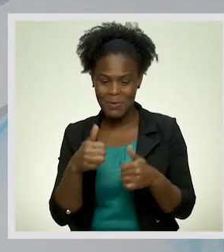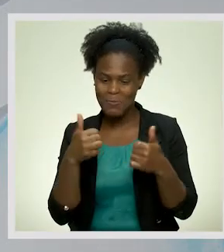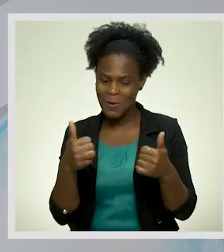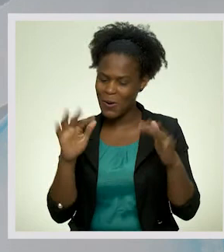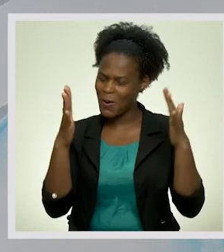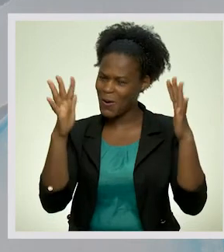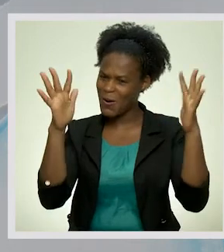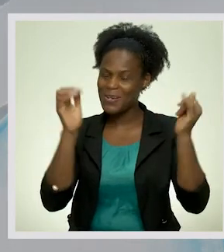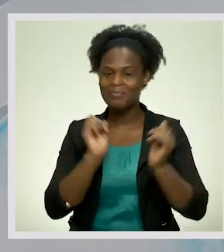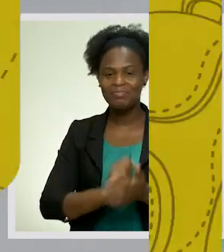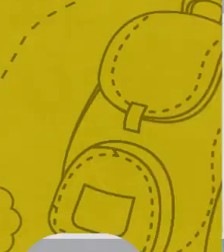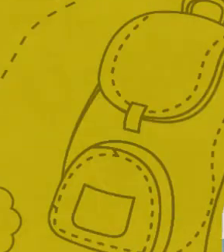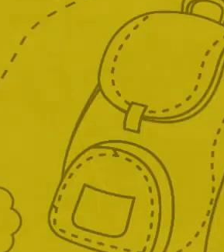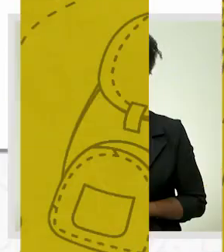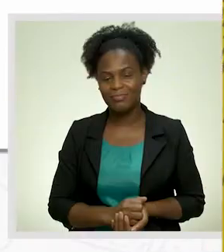Voilà, super.